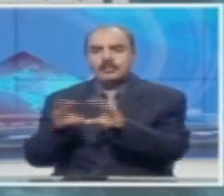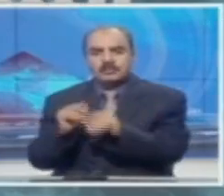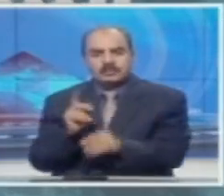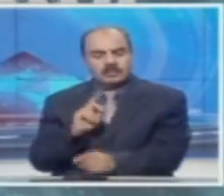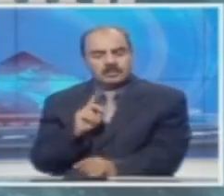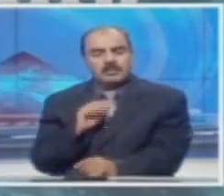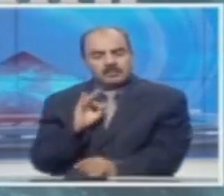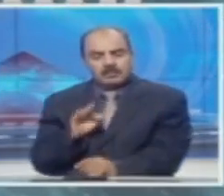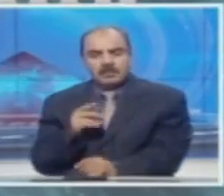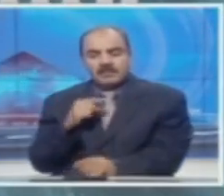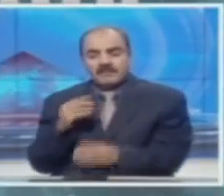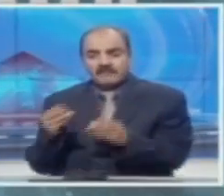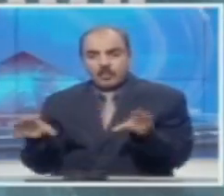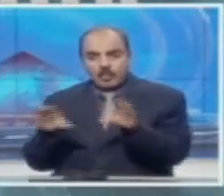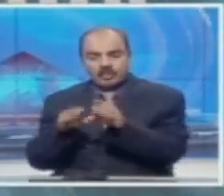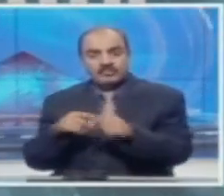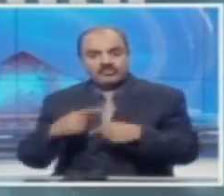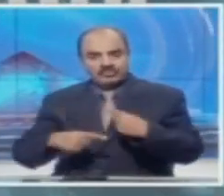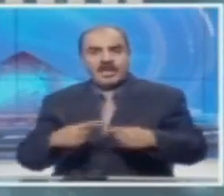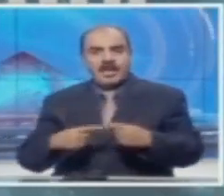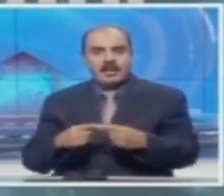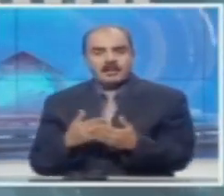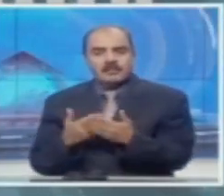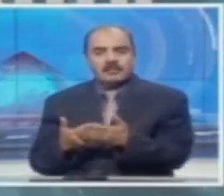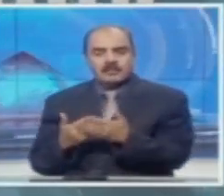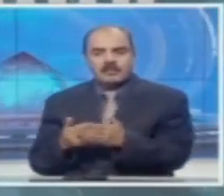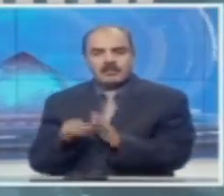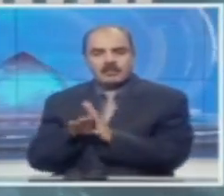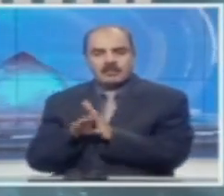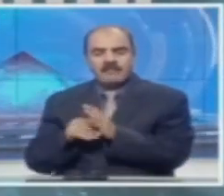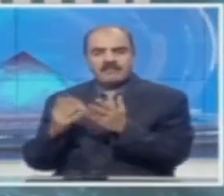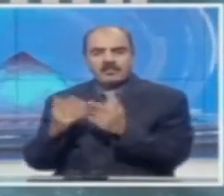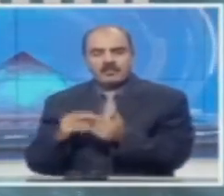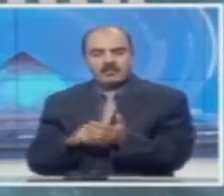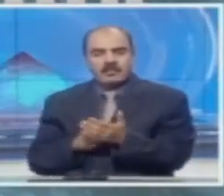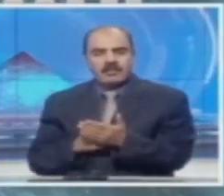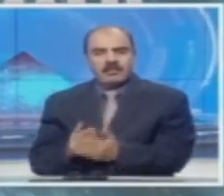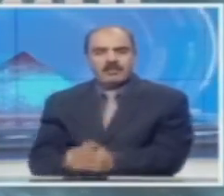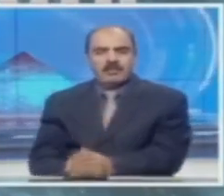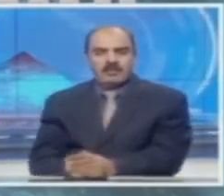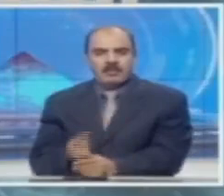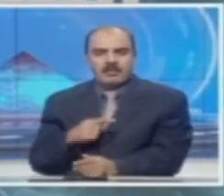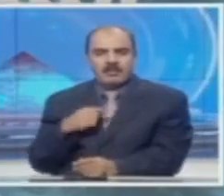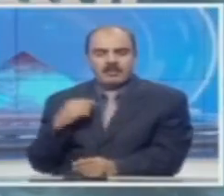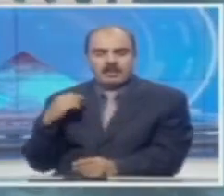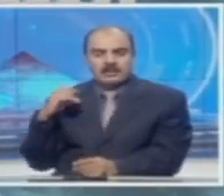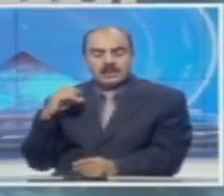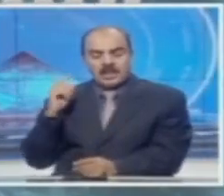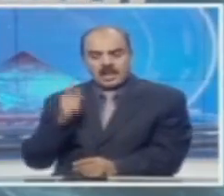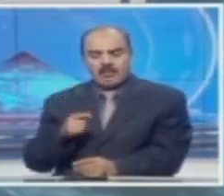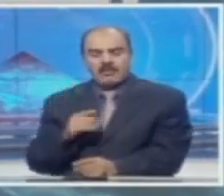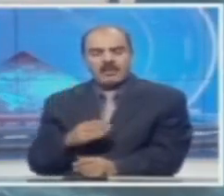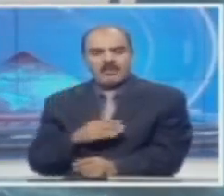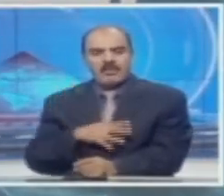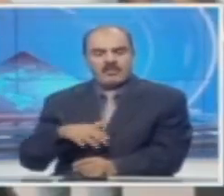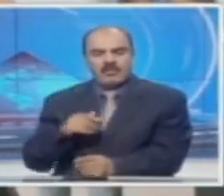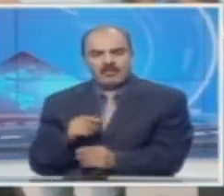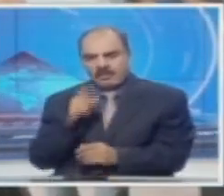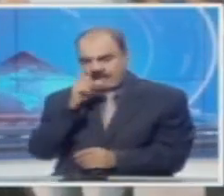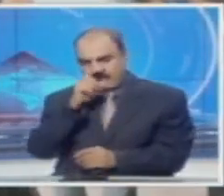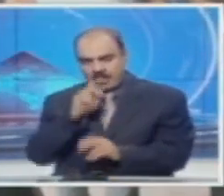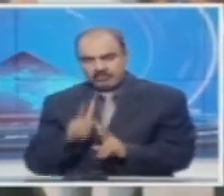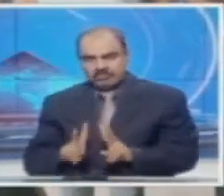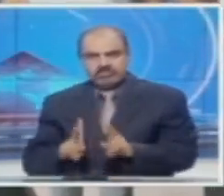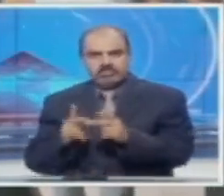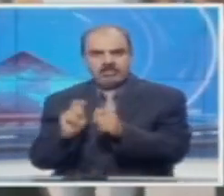أن احنا نشغل الفلوس في ظل المنظومة الاقتصادية اللي امر بيها فخامة رئيس الجمهورية عشان نعمل تنمية ريفية وتنمية